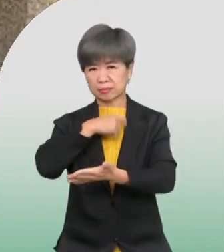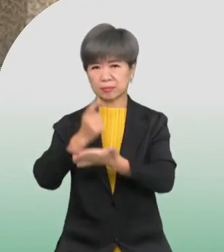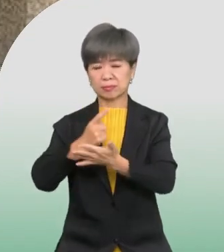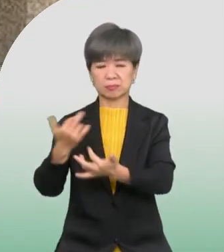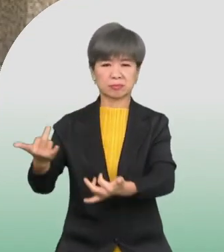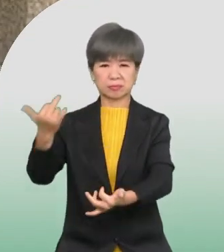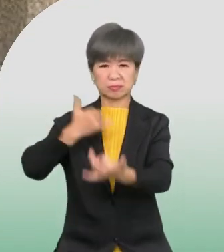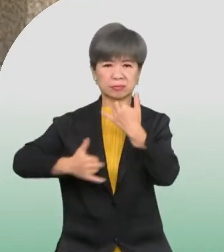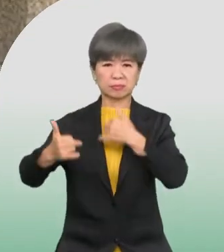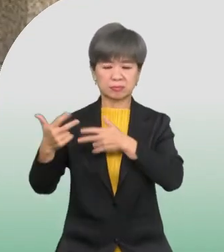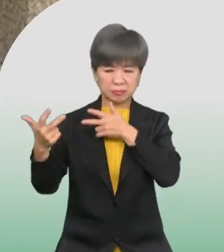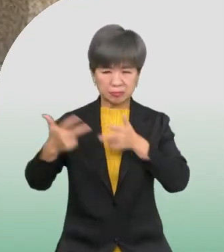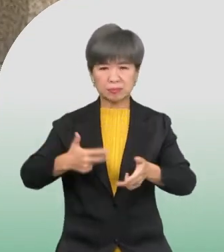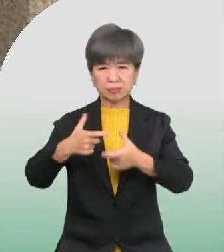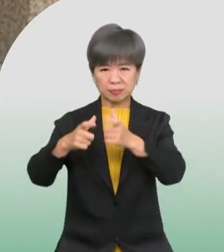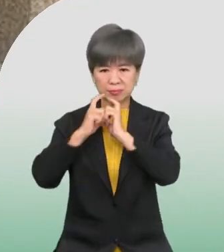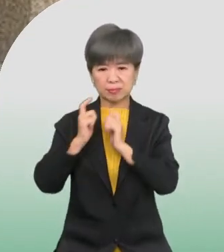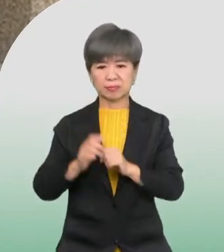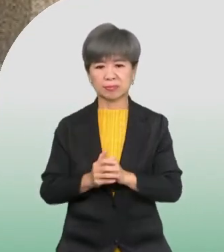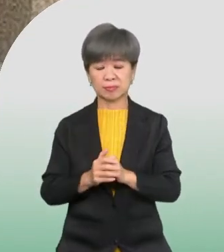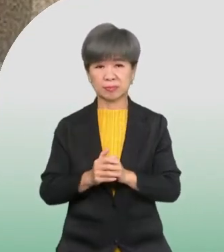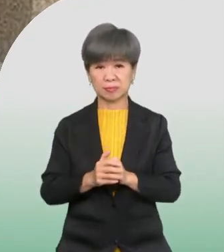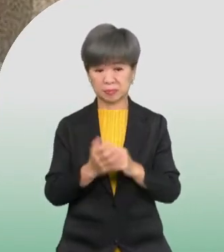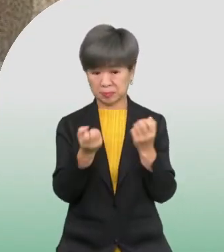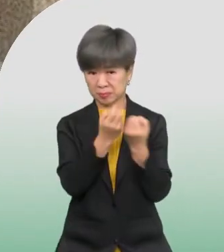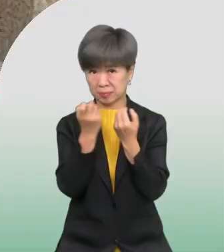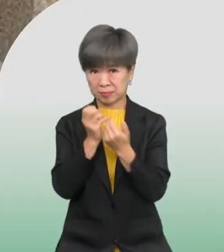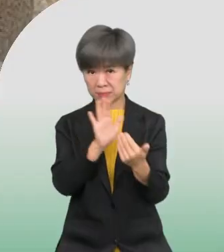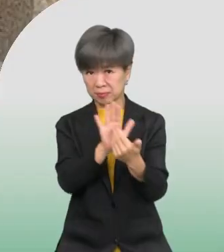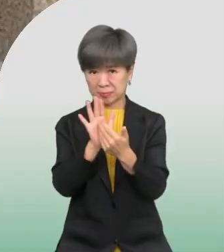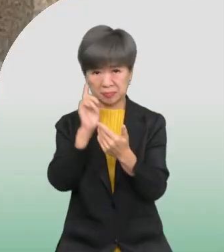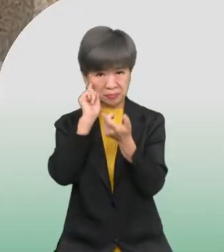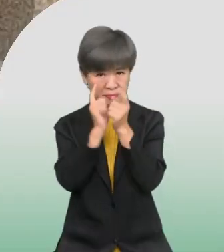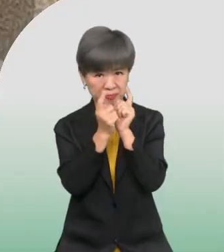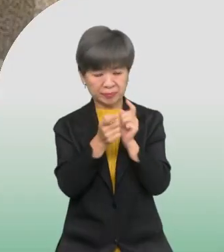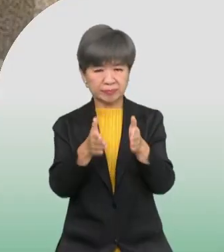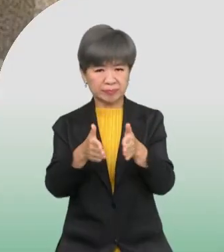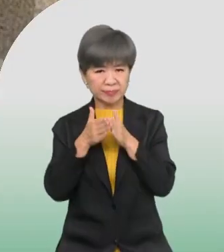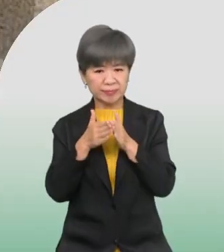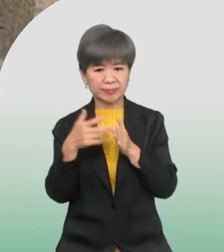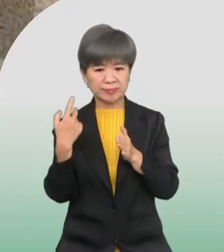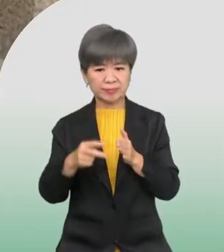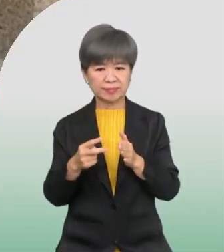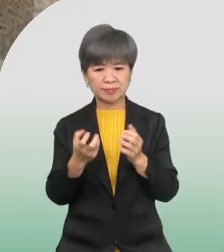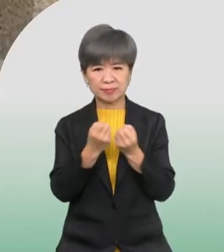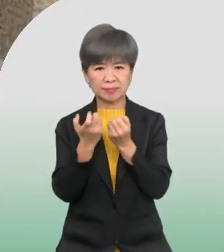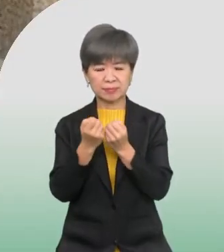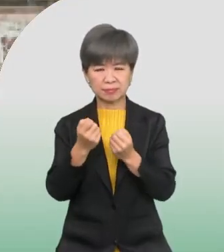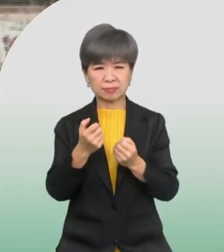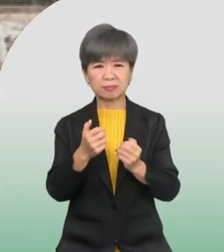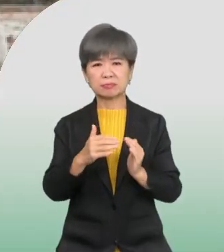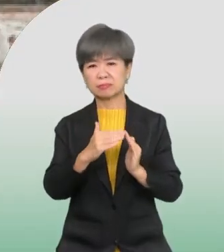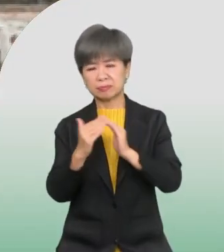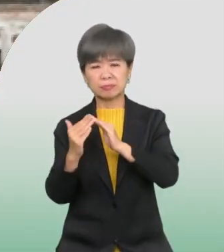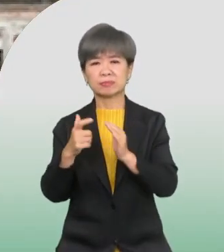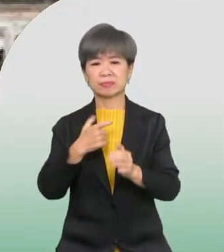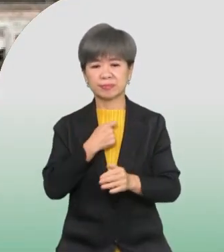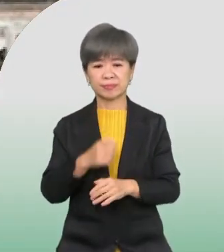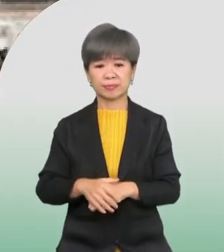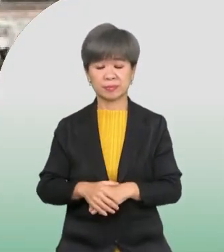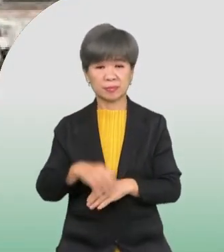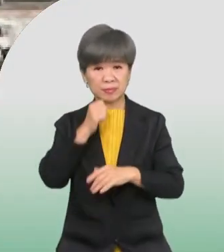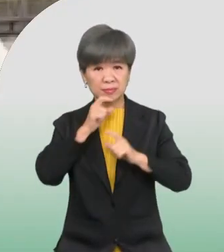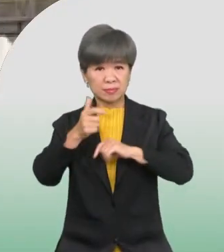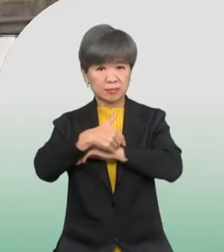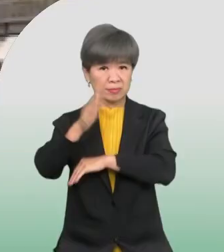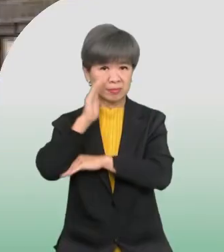会赶回到台湾来去做这个灾害应变准备，还有这个灾害复健的工作。 在我推动县